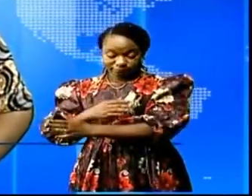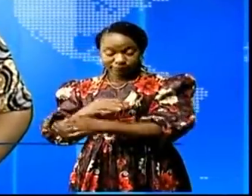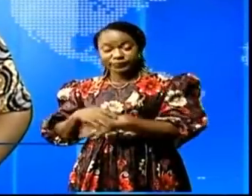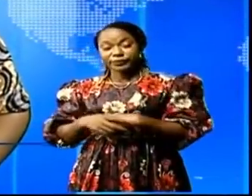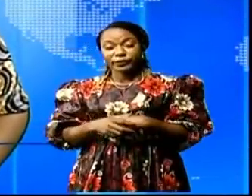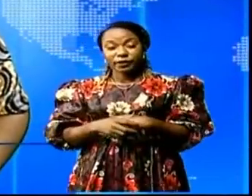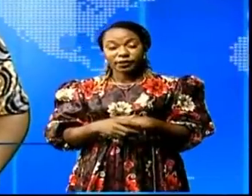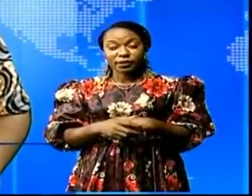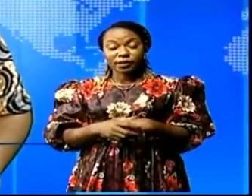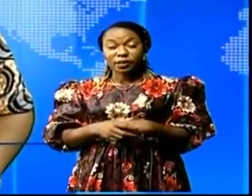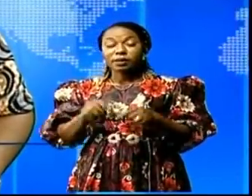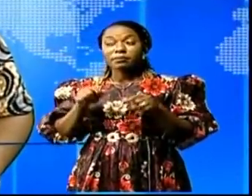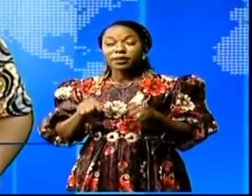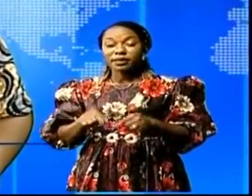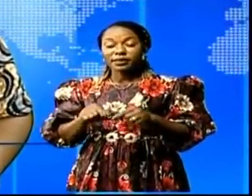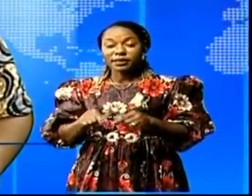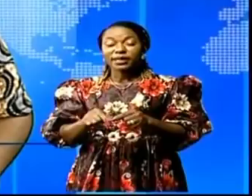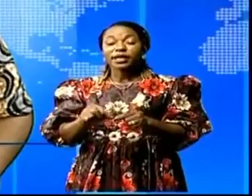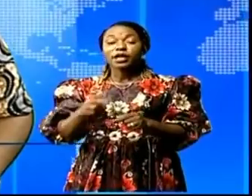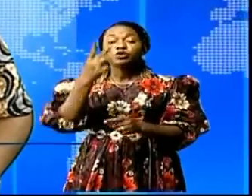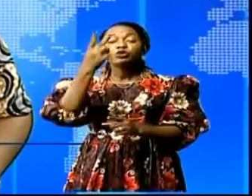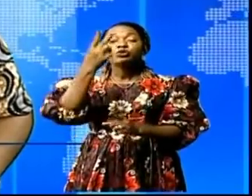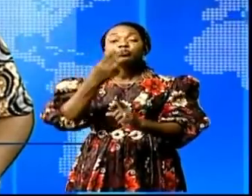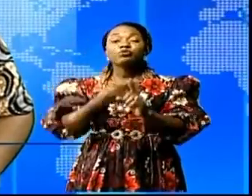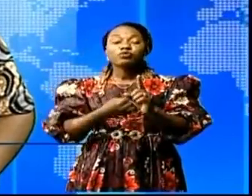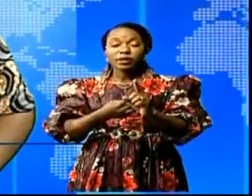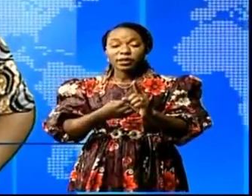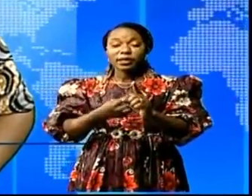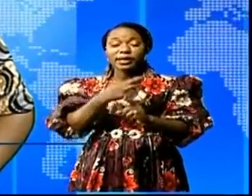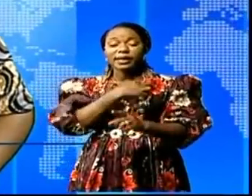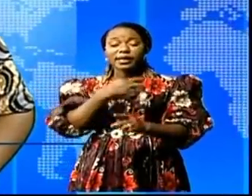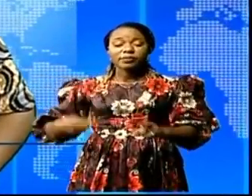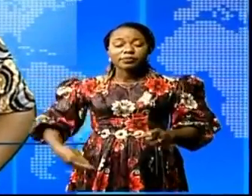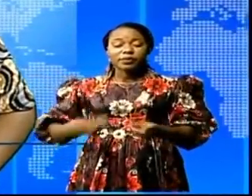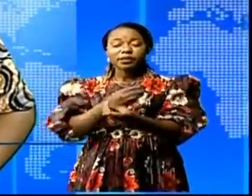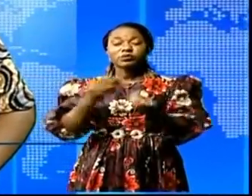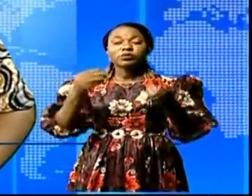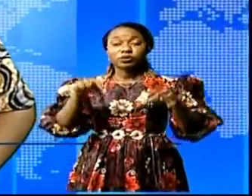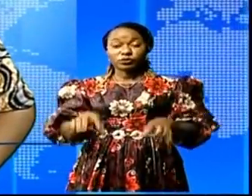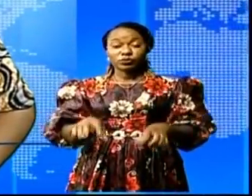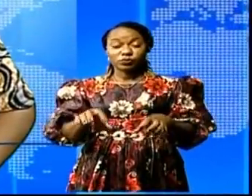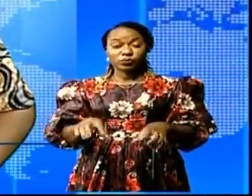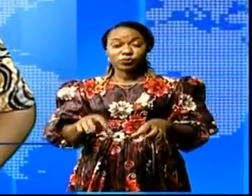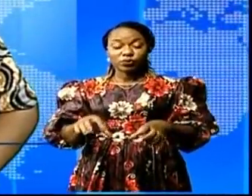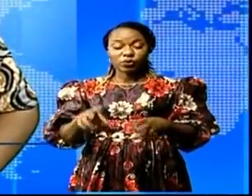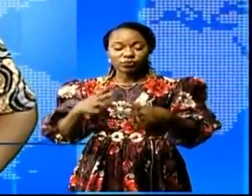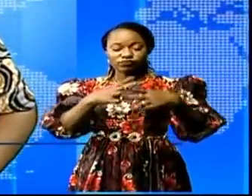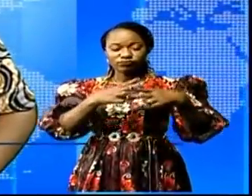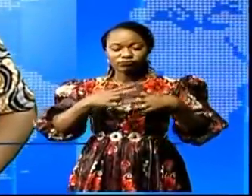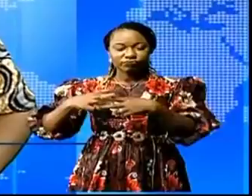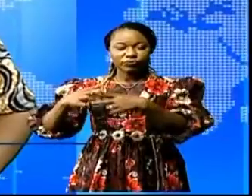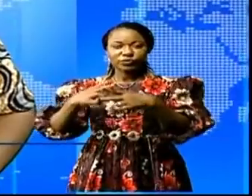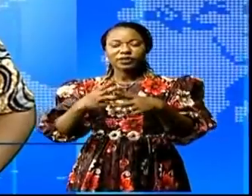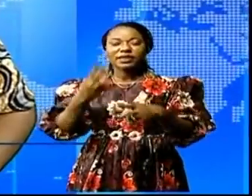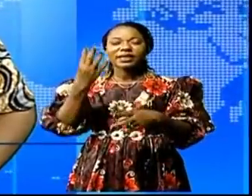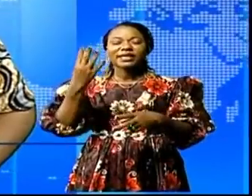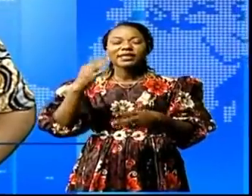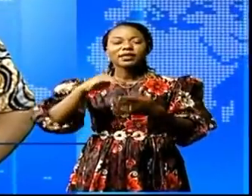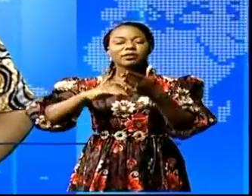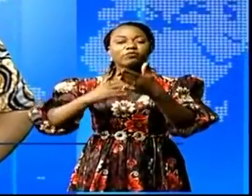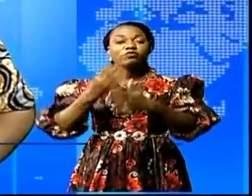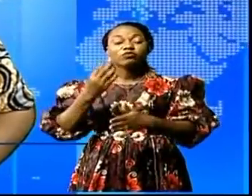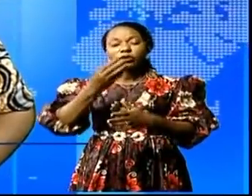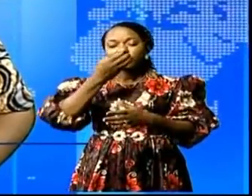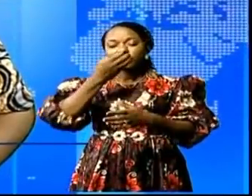ça fera environ 2 mois que la République démocratique du Congo vit sous les restrictions de la 4e vague de